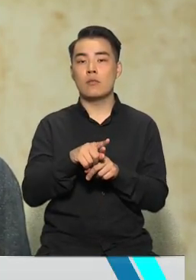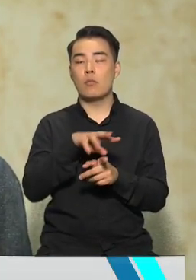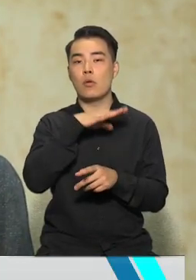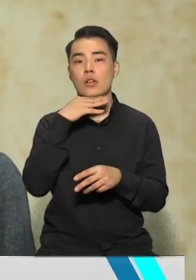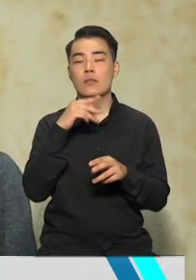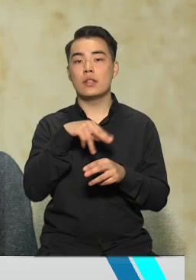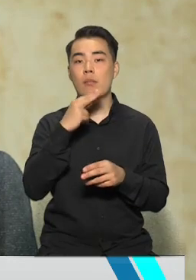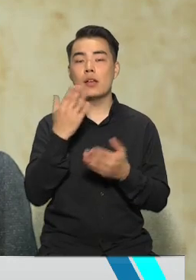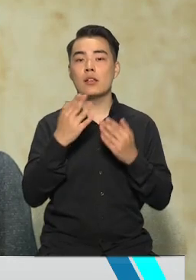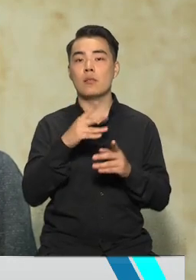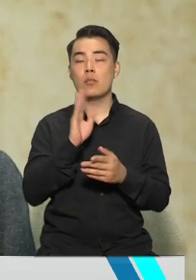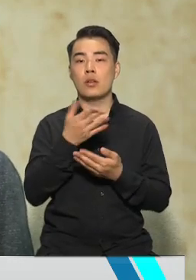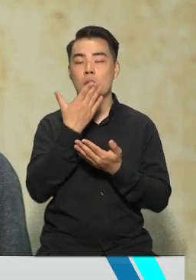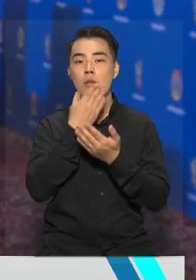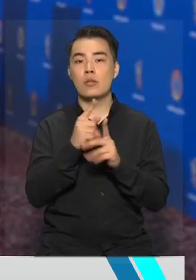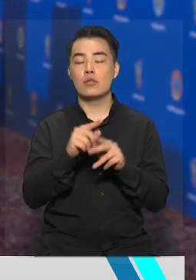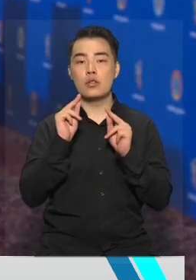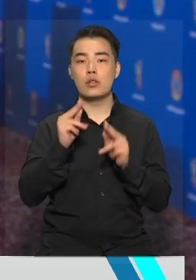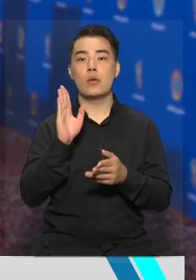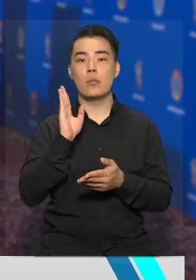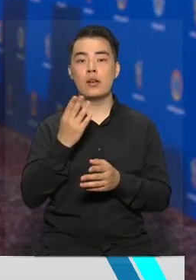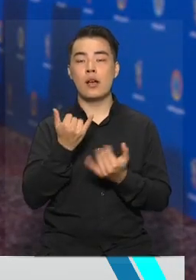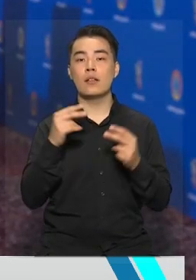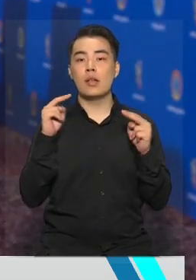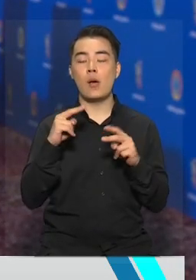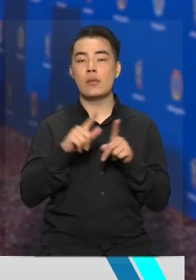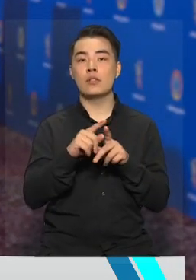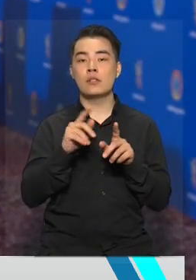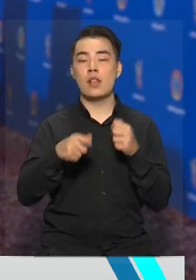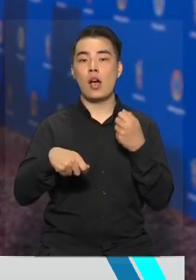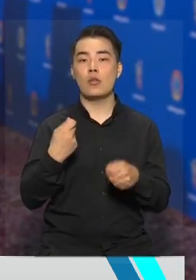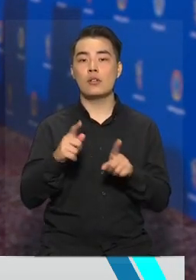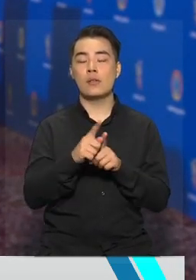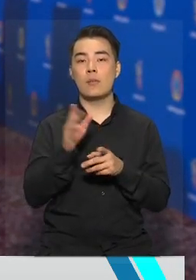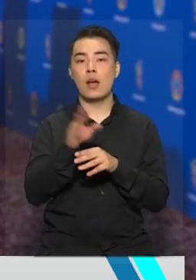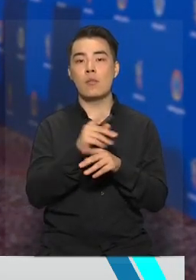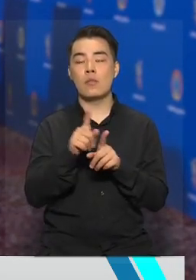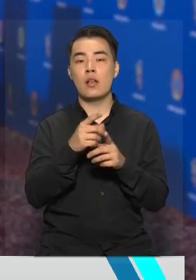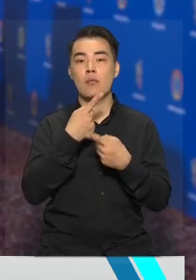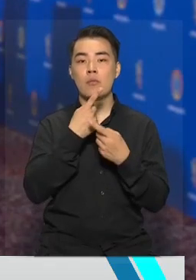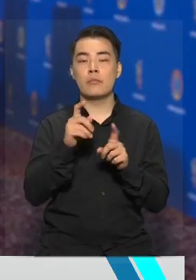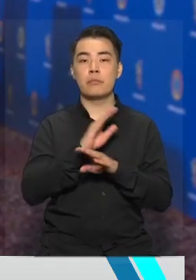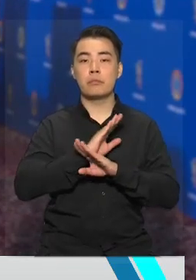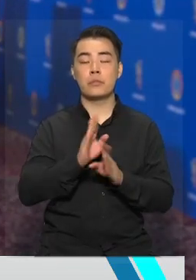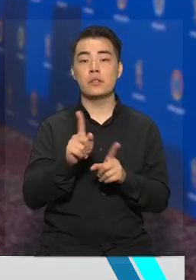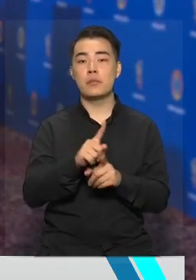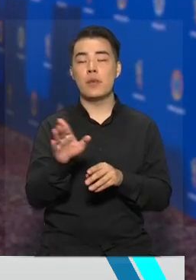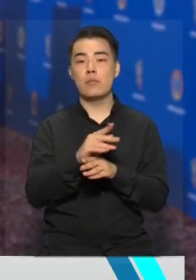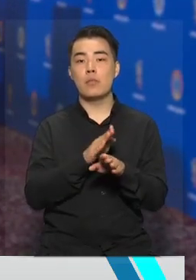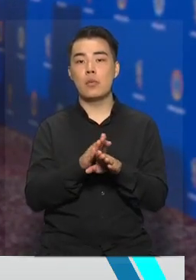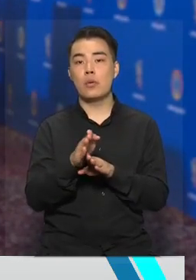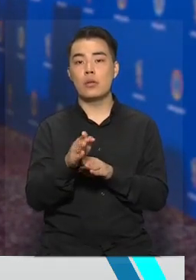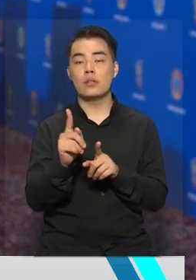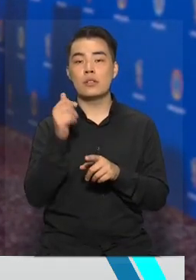көп болған сайын сайлау соғұрлым әділ өтеді. Әзірге байқаушылар заң бұзушылықтарды жаппай жария етуге асығар емес, өйткені нақты